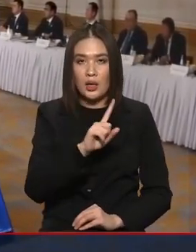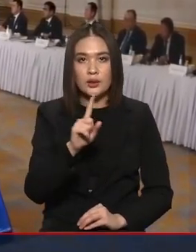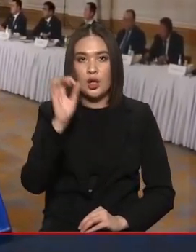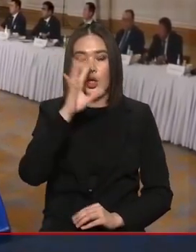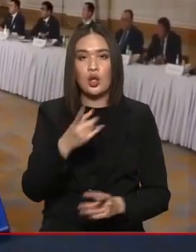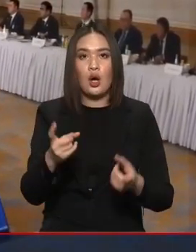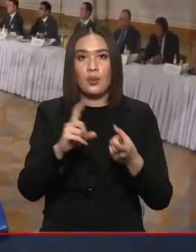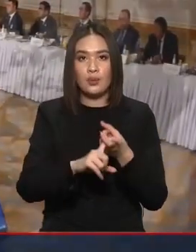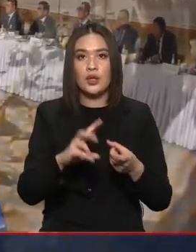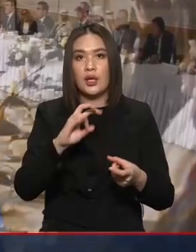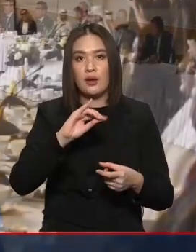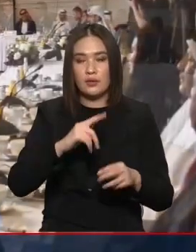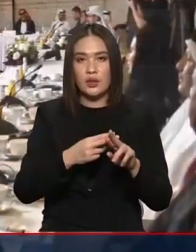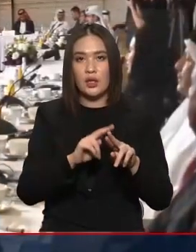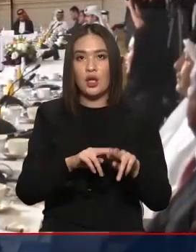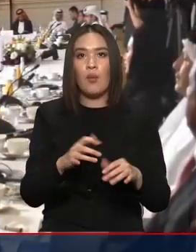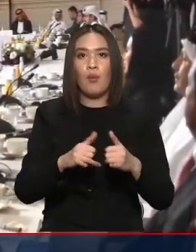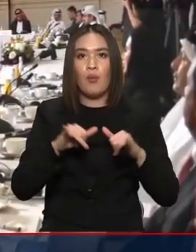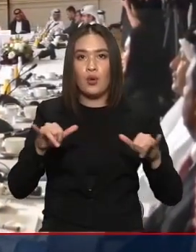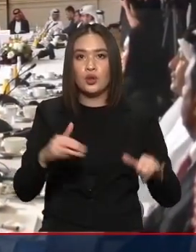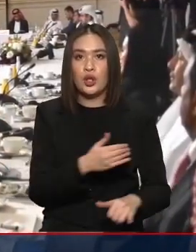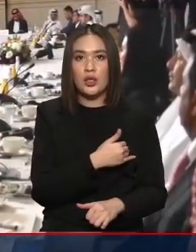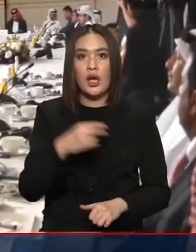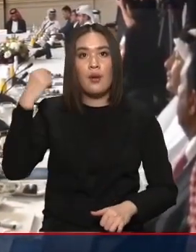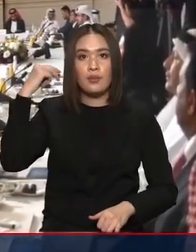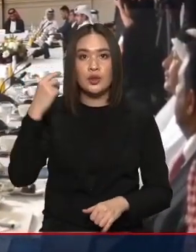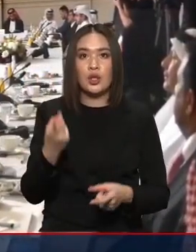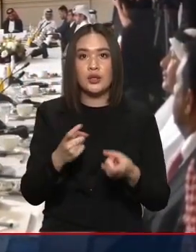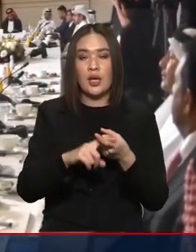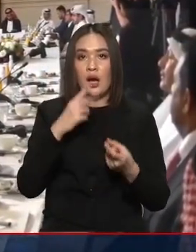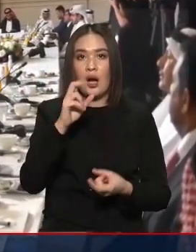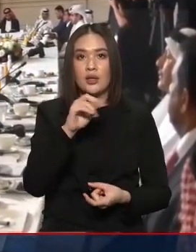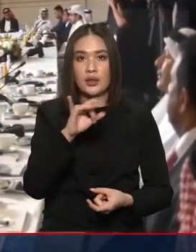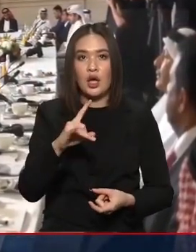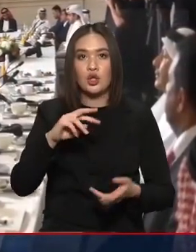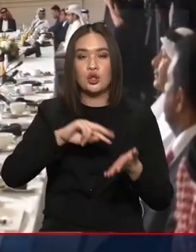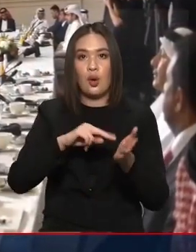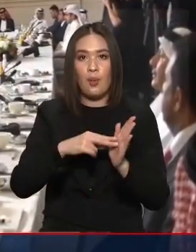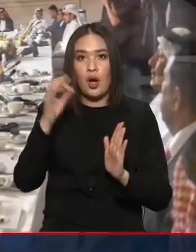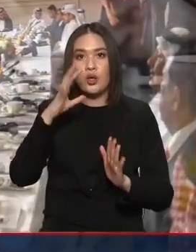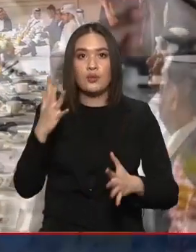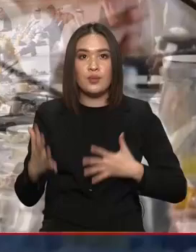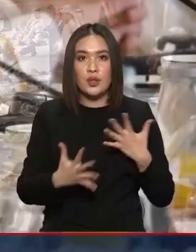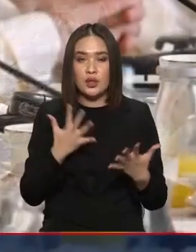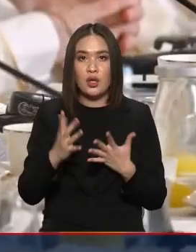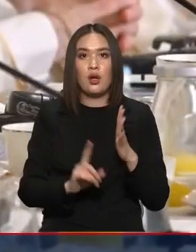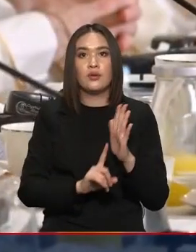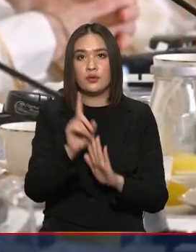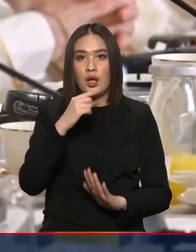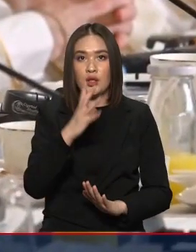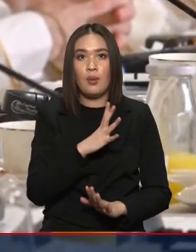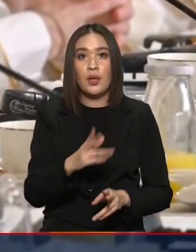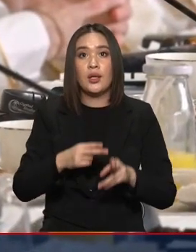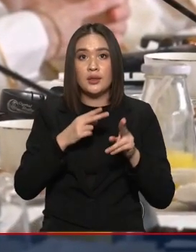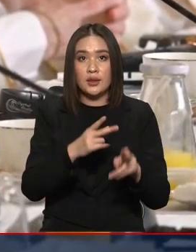үшін мол мүмкіндіктер ұсынуға дайын. Президент осы саладағы Қатар компанияларын жобаларға белсенді атсалысуға шақырды. Сапар